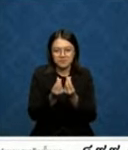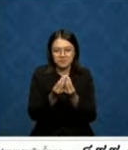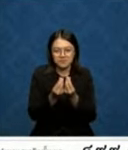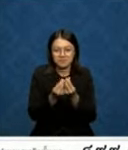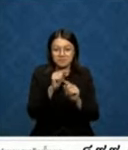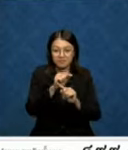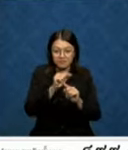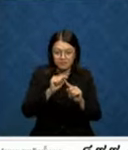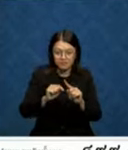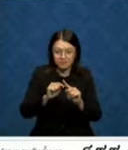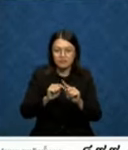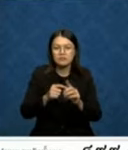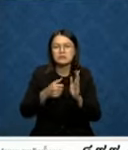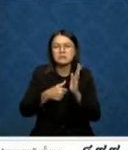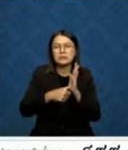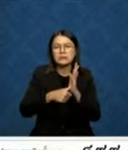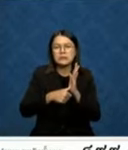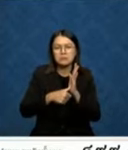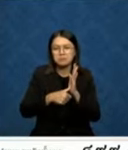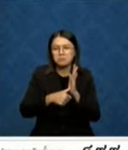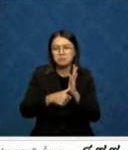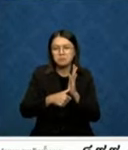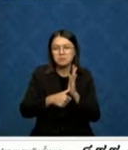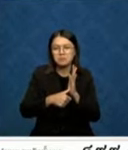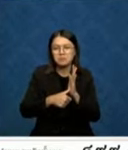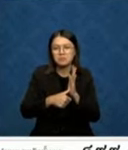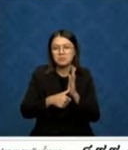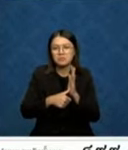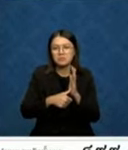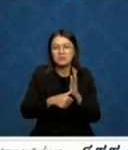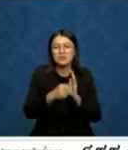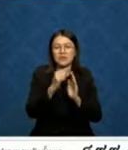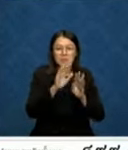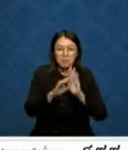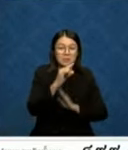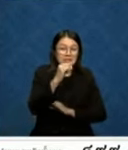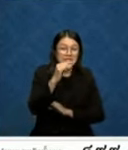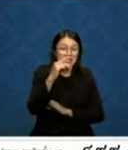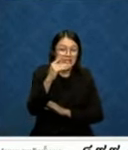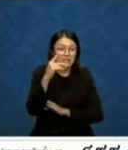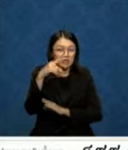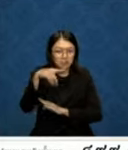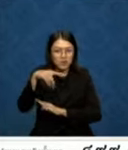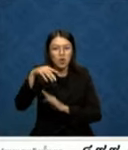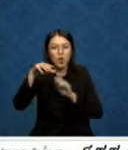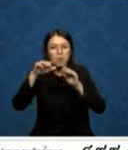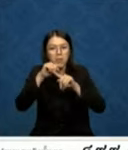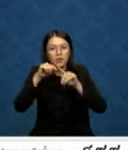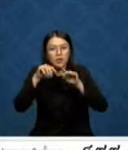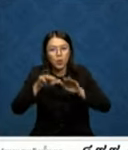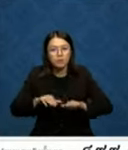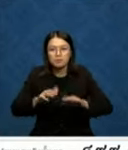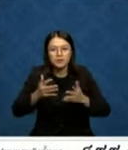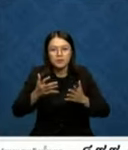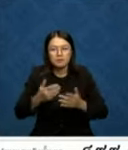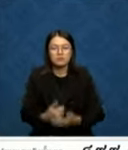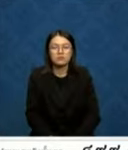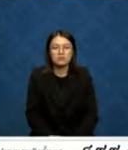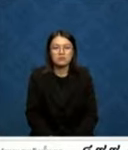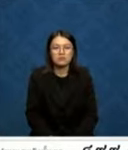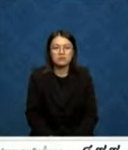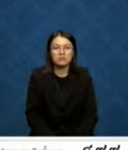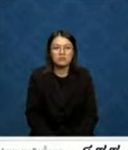นหนี้สาธารณะเมื่อเทียบกับ GDP มิได้ลดลงตรงกันข้าม